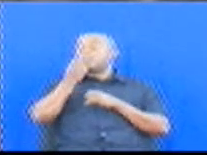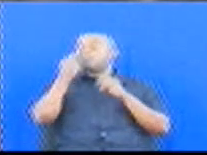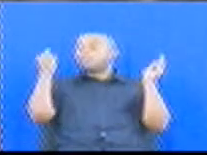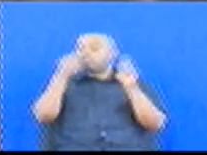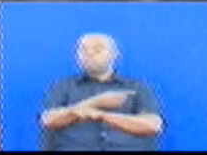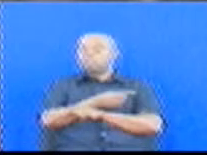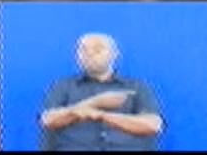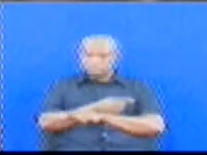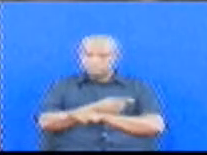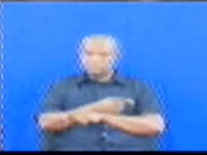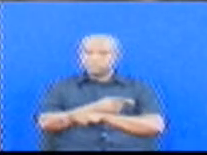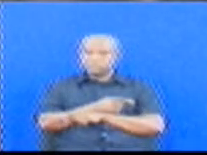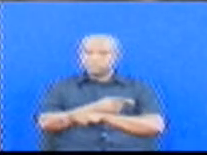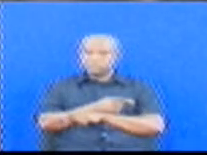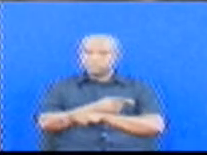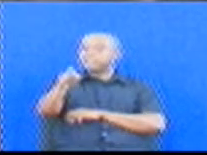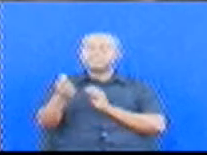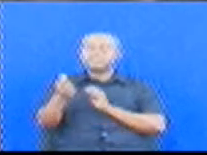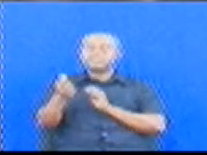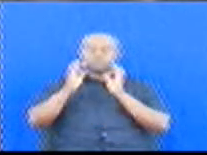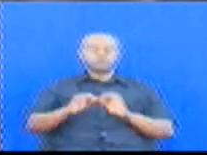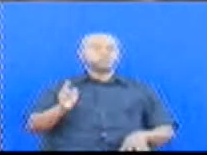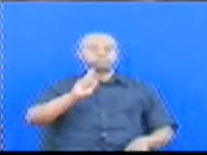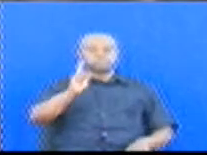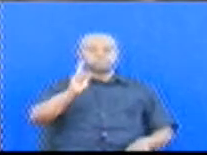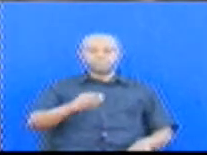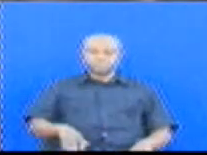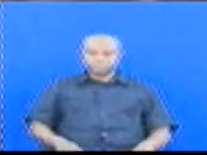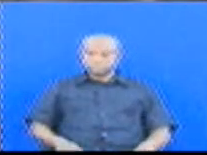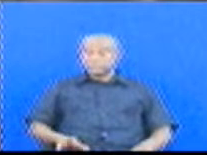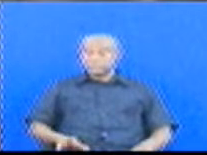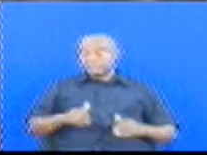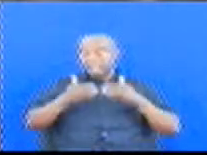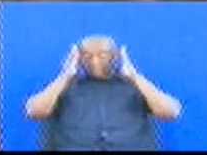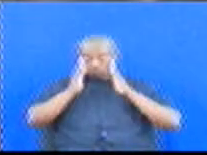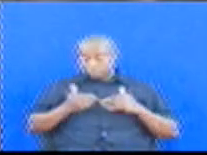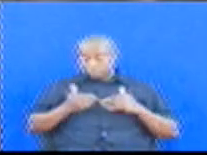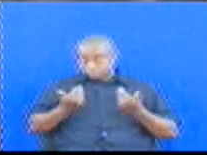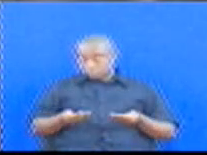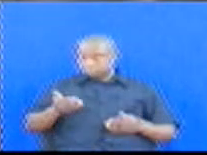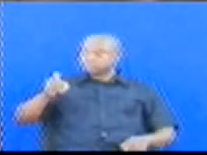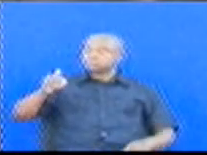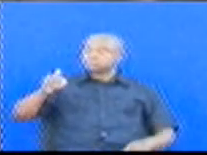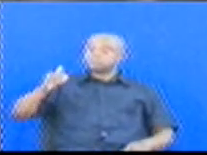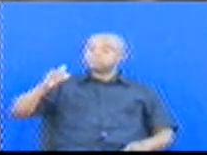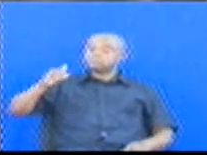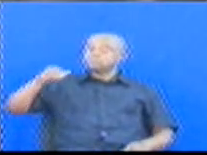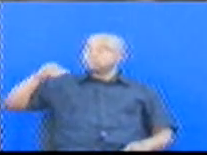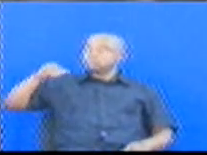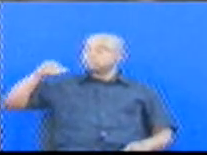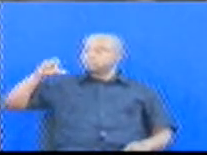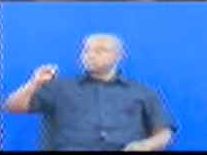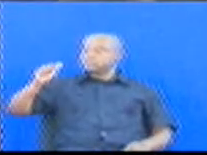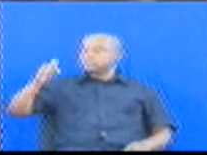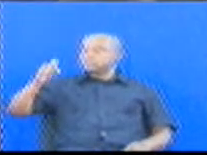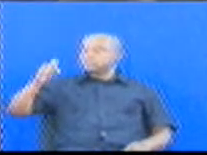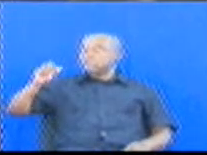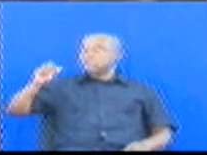ambalo haliwi zuri kabisa. Kwa hiyo Mheshimiwa Salome Makamba, malizia mchango wako kwa hiyo dakika iliyokuwa